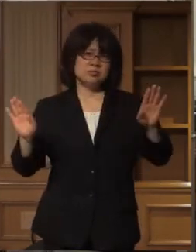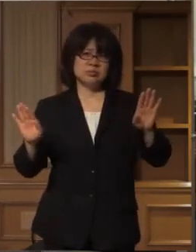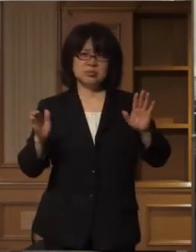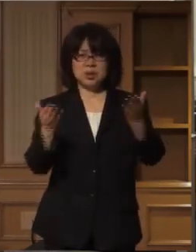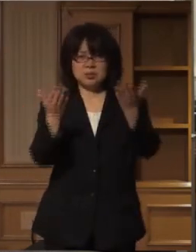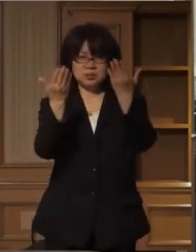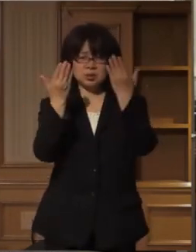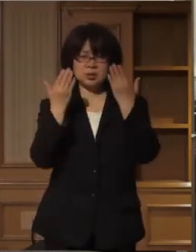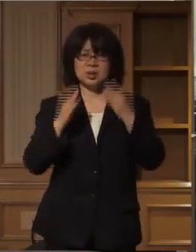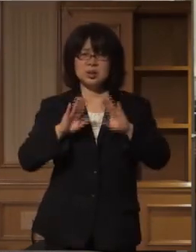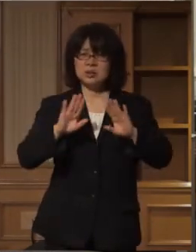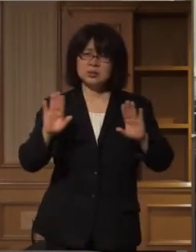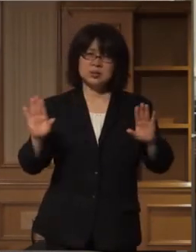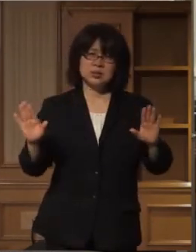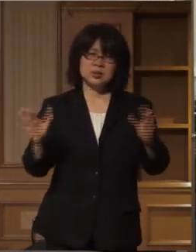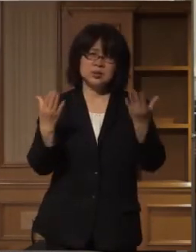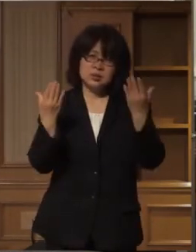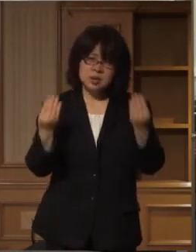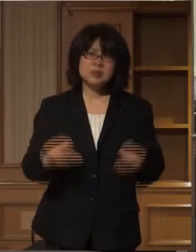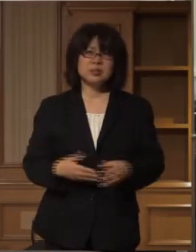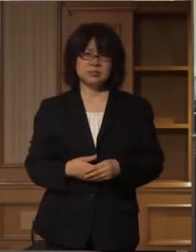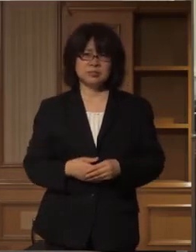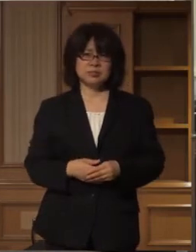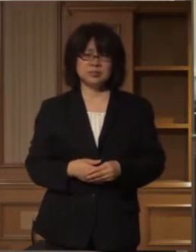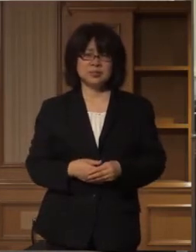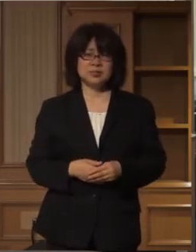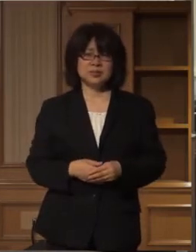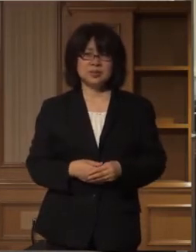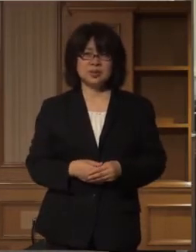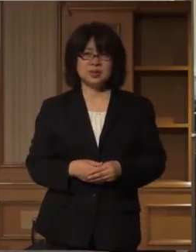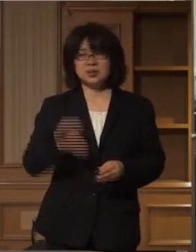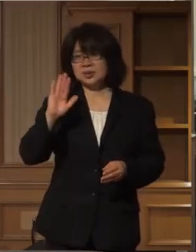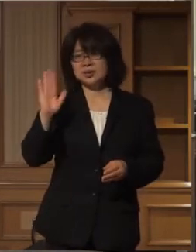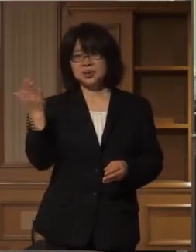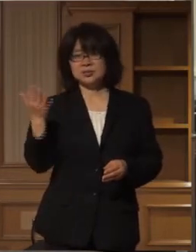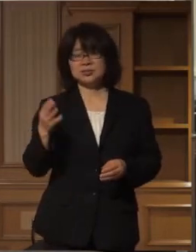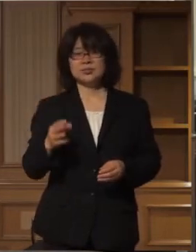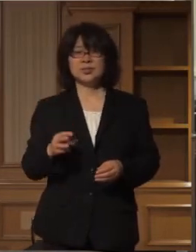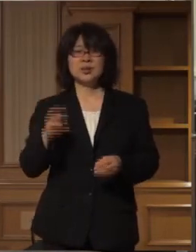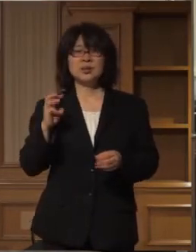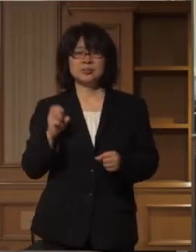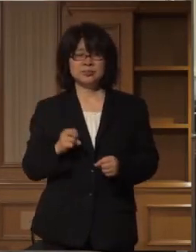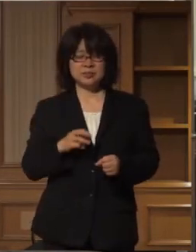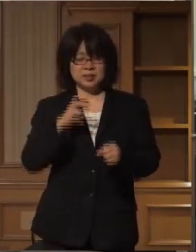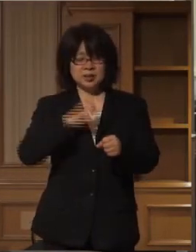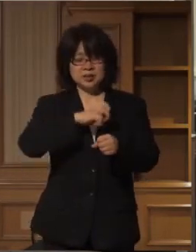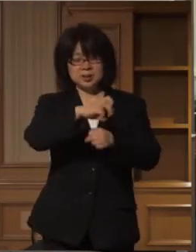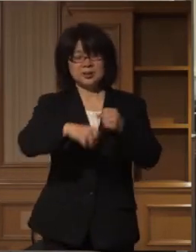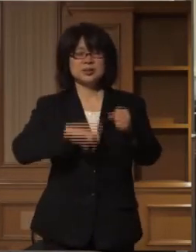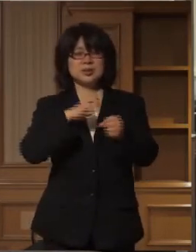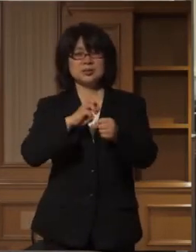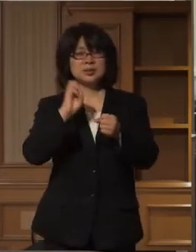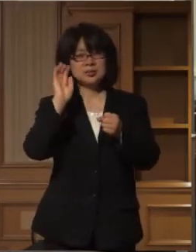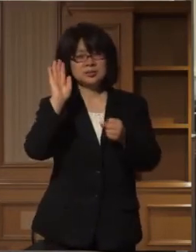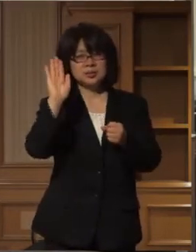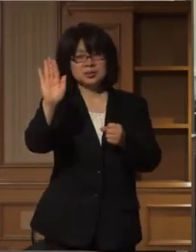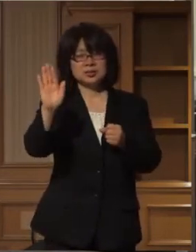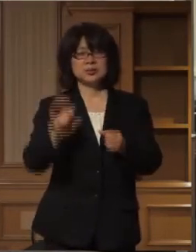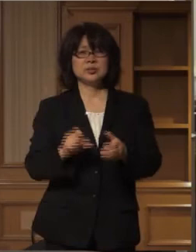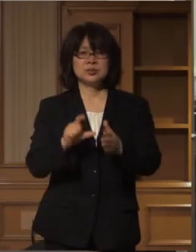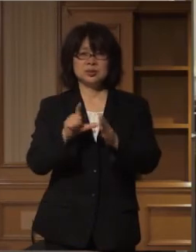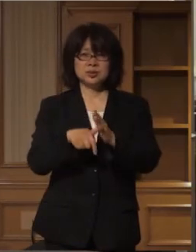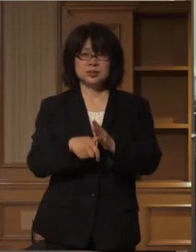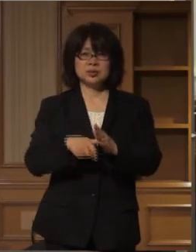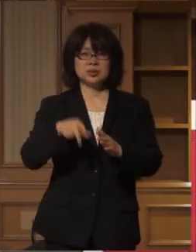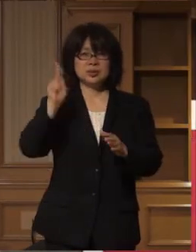インドネシアの花、道を開いたんですね。で今日はその話をさせていただきたいと思います。で聞き従う時